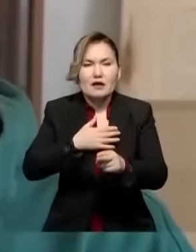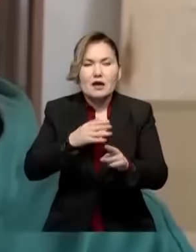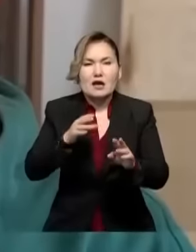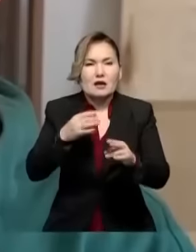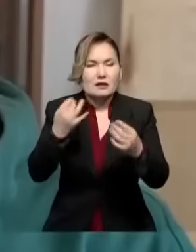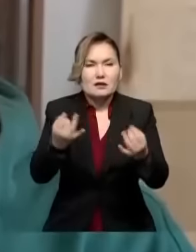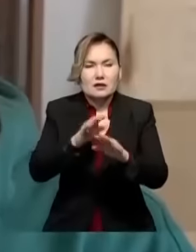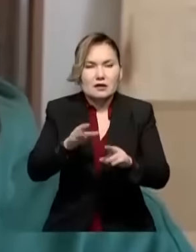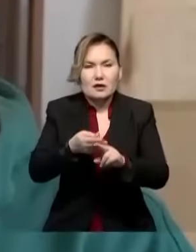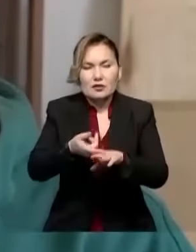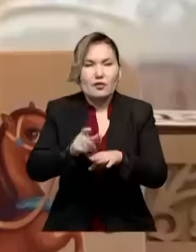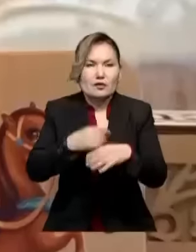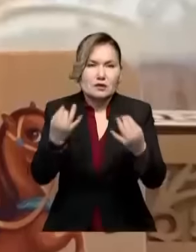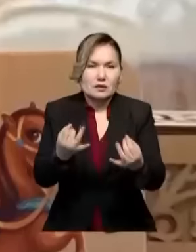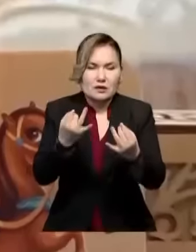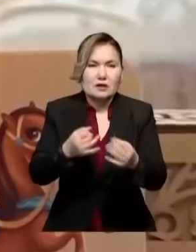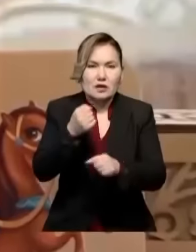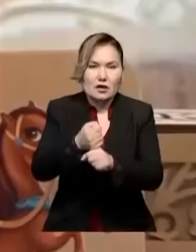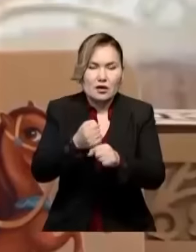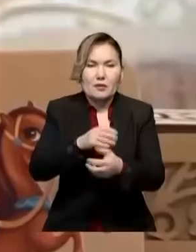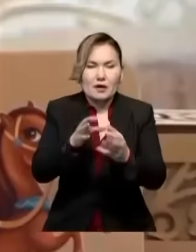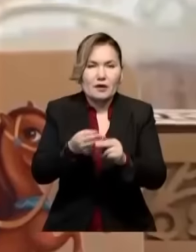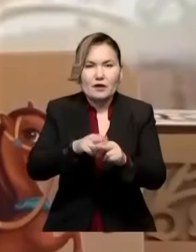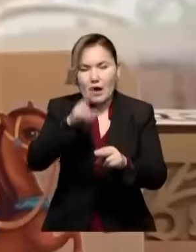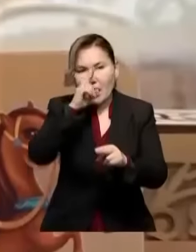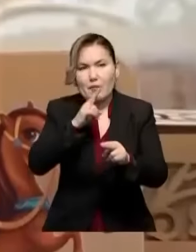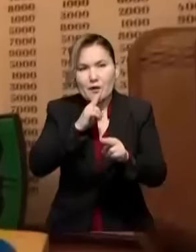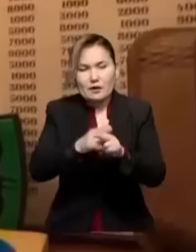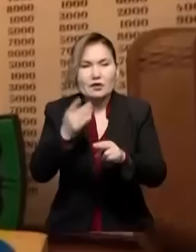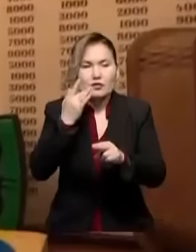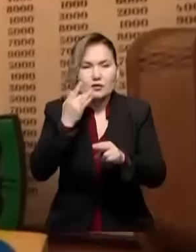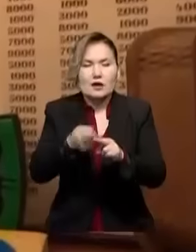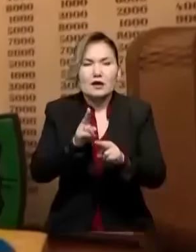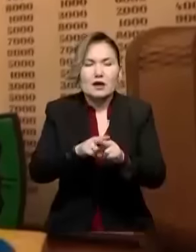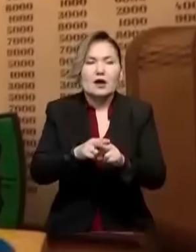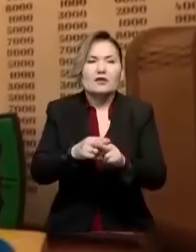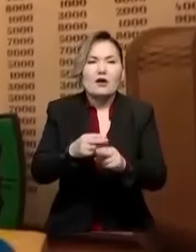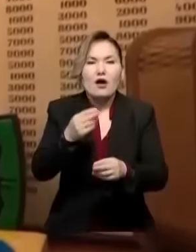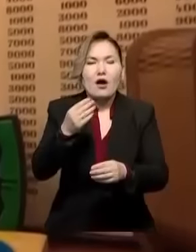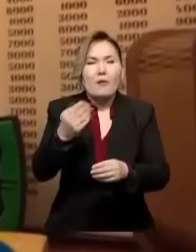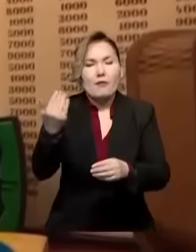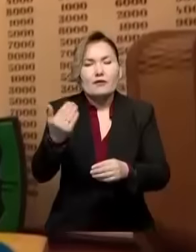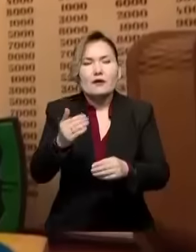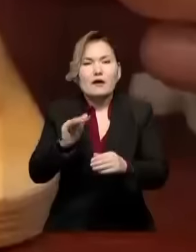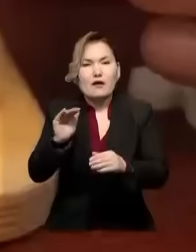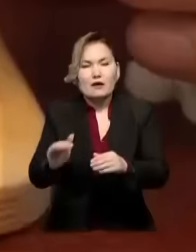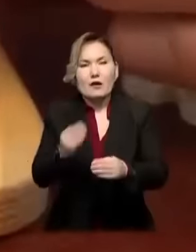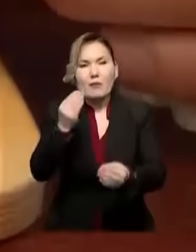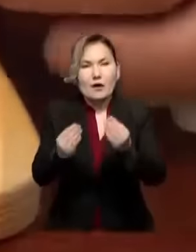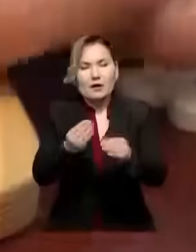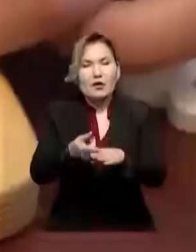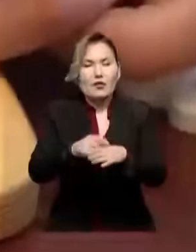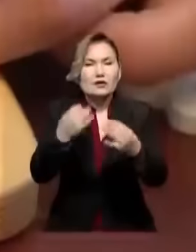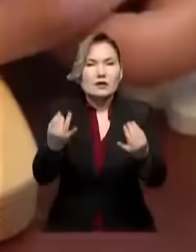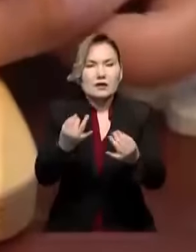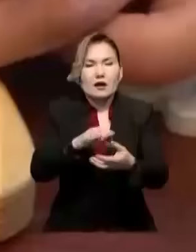ойлоп өзүмө кызык нерсени сеп чыгарам. Надырга алгыйда эне карындастарынын колундагы оюнчуктун калай азырленгени кызык болотун. Бала кездеги осы әуестік